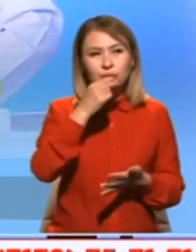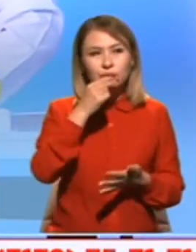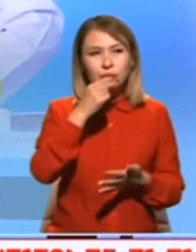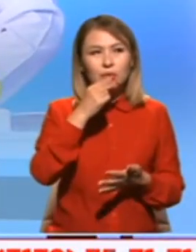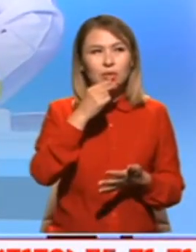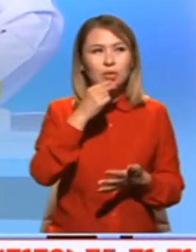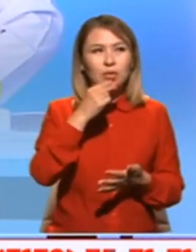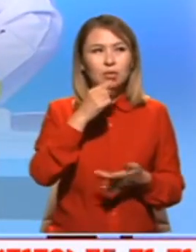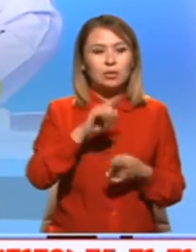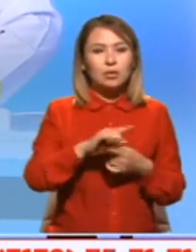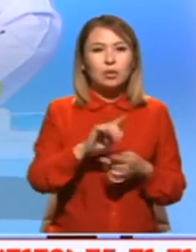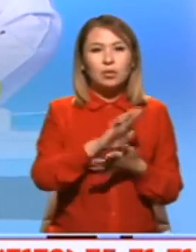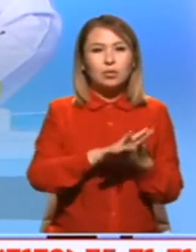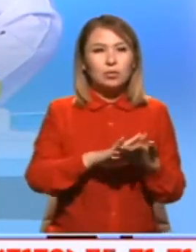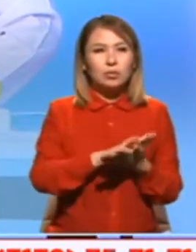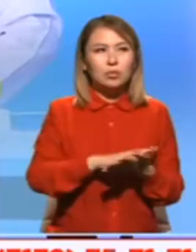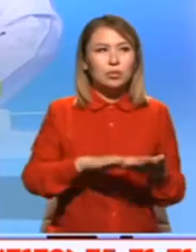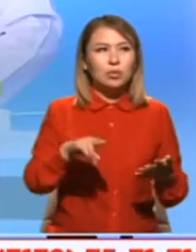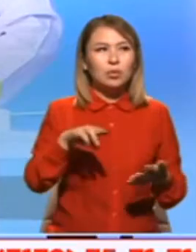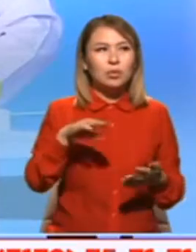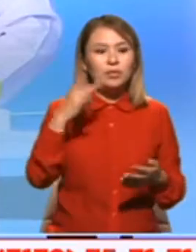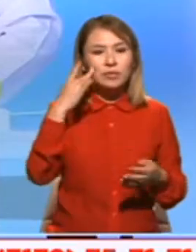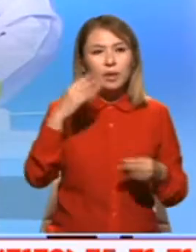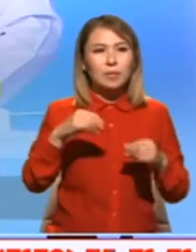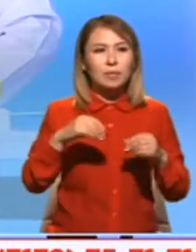қоямын. Сосын құрт болмаса топырақ жегім келеді.